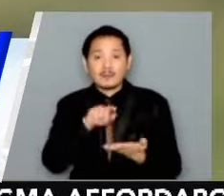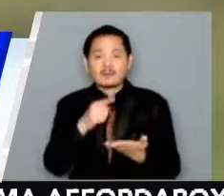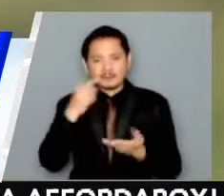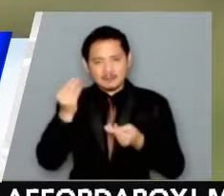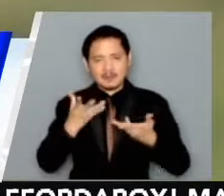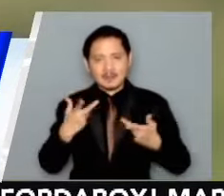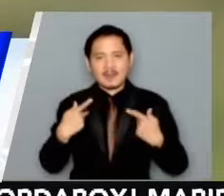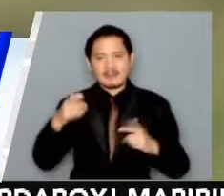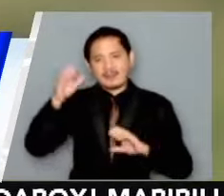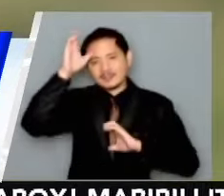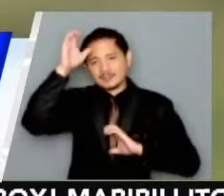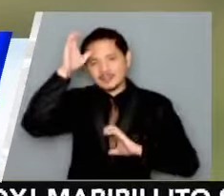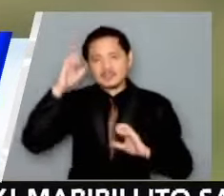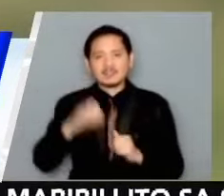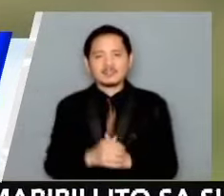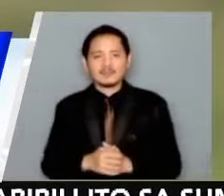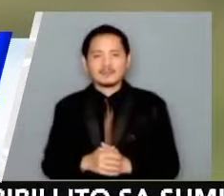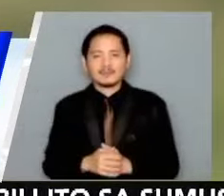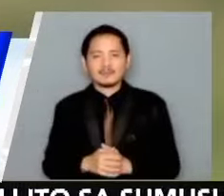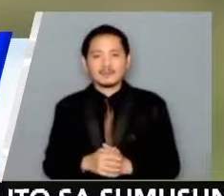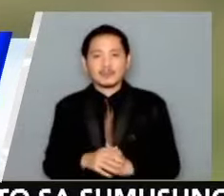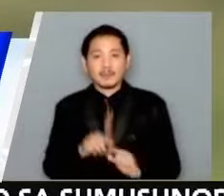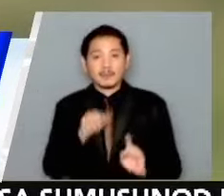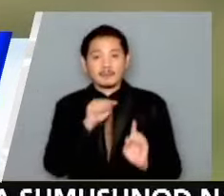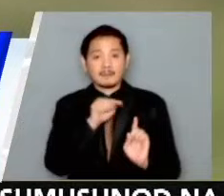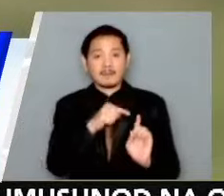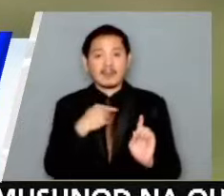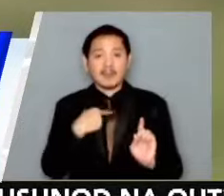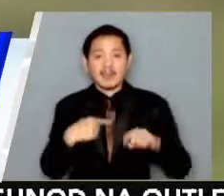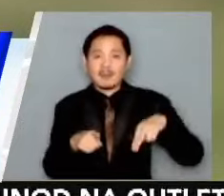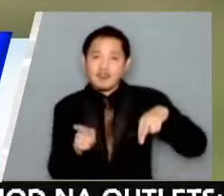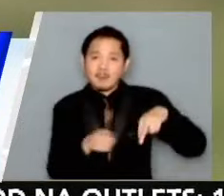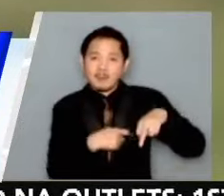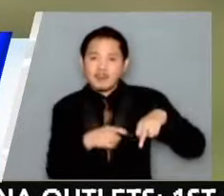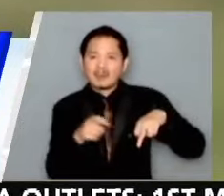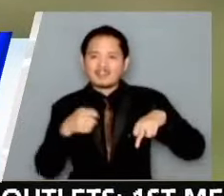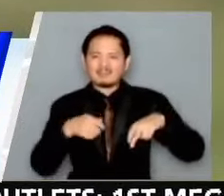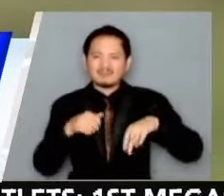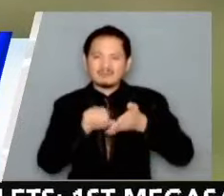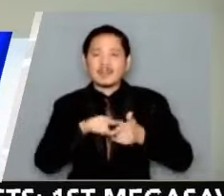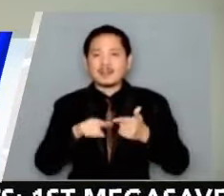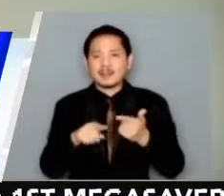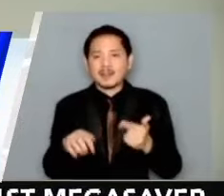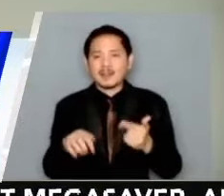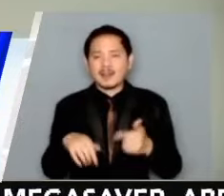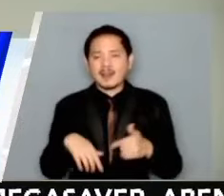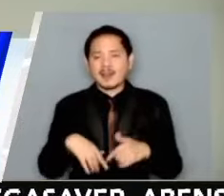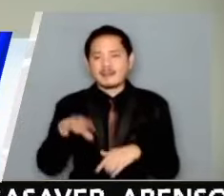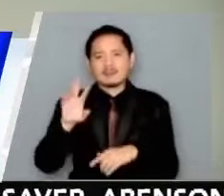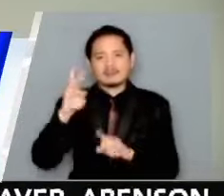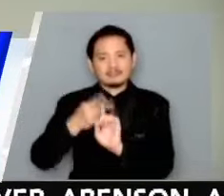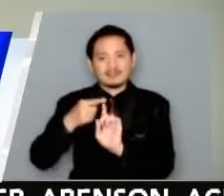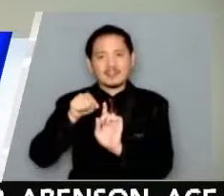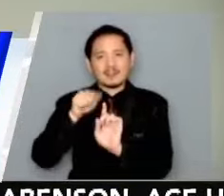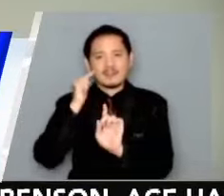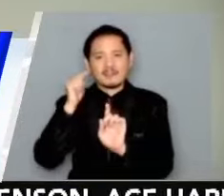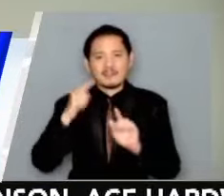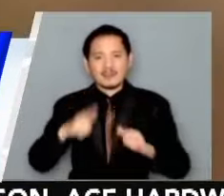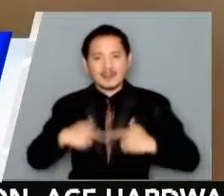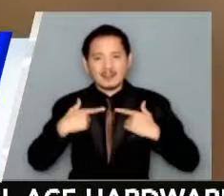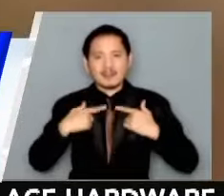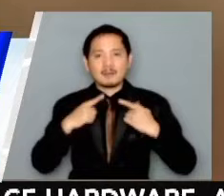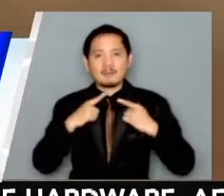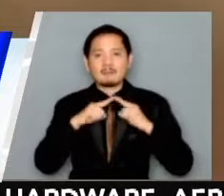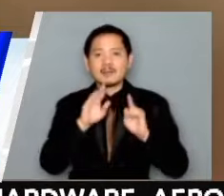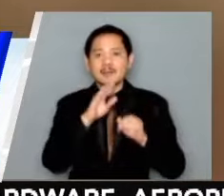Migs. Pinutulan siya ng isang hita sa kaparehong taon at binigyan na lang ng 6 na buwang tanning. Dahil sa kanyang pananampalataya at sa